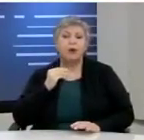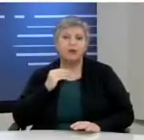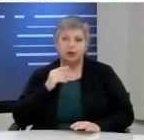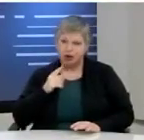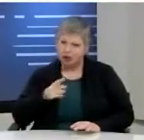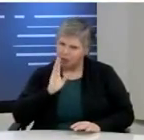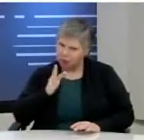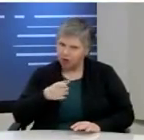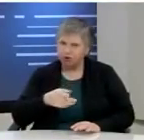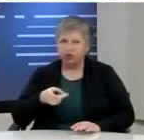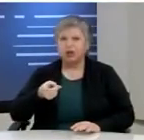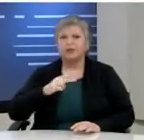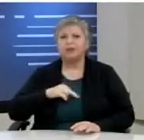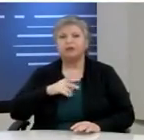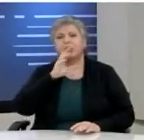Τότε λοιπόν,